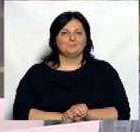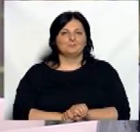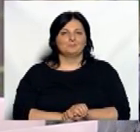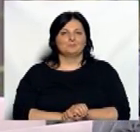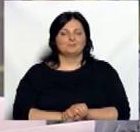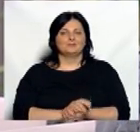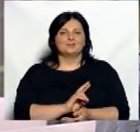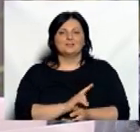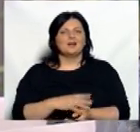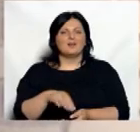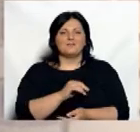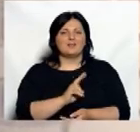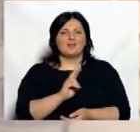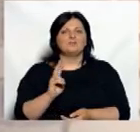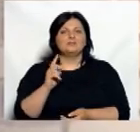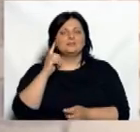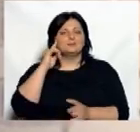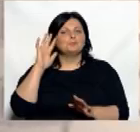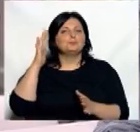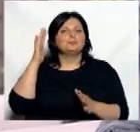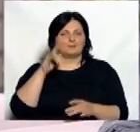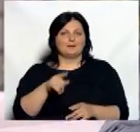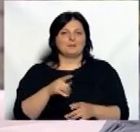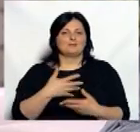ეგა გამტრაკებელს გავუმართ.